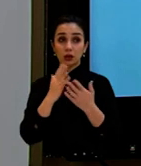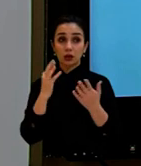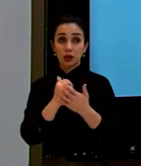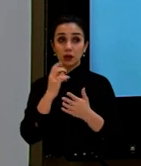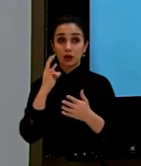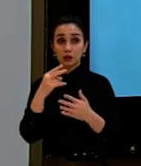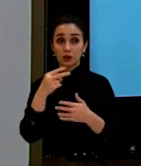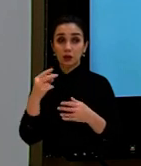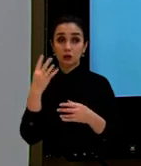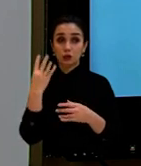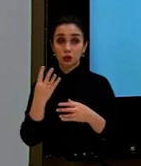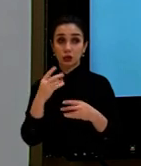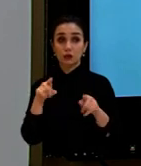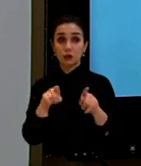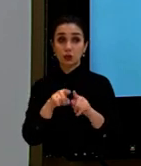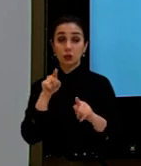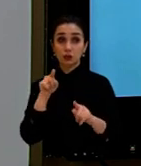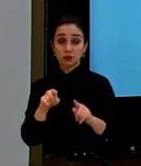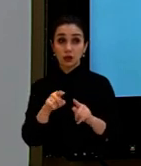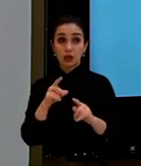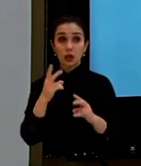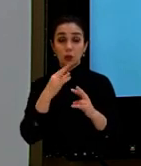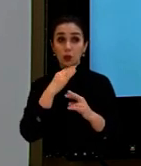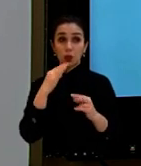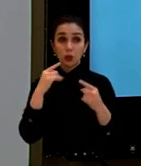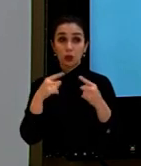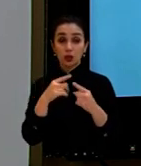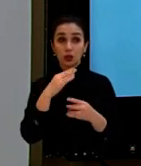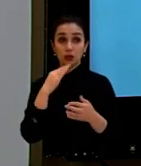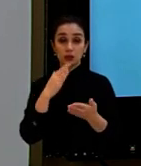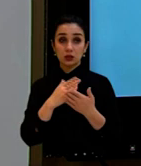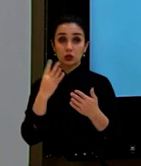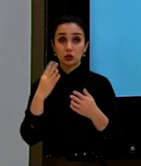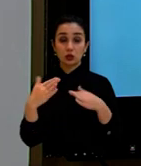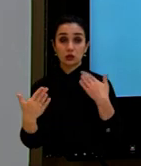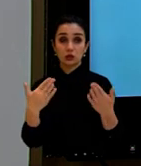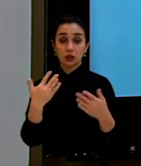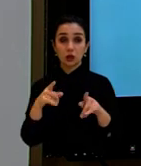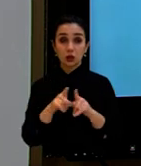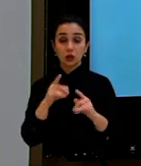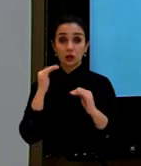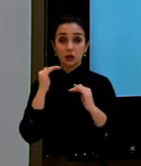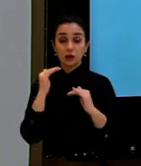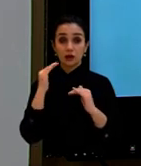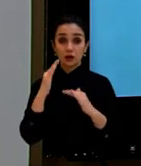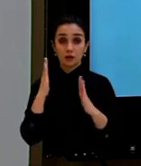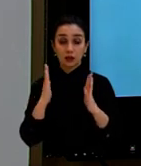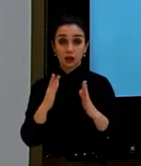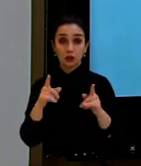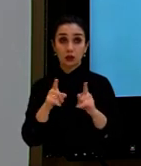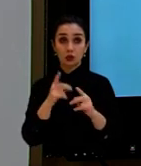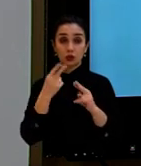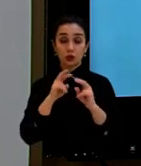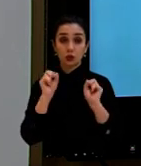n. n равен 4. То есть многоугольник имеет 4 стороны, то есть квадрат.